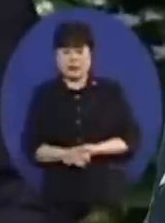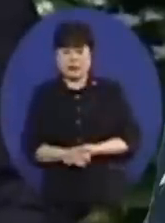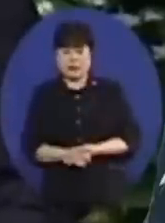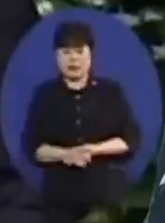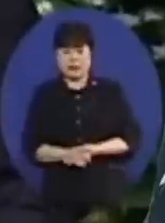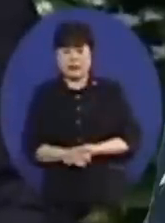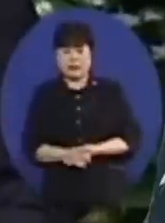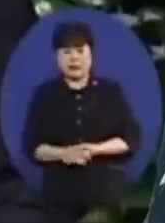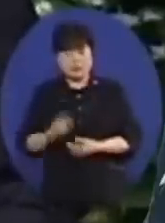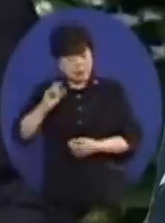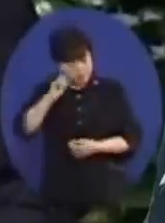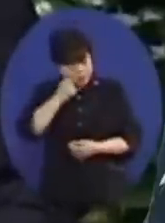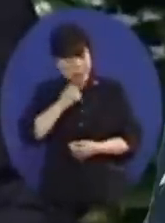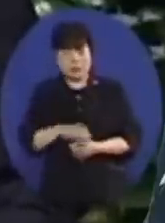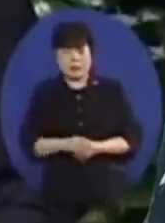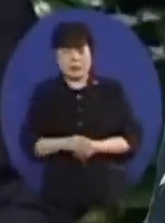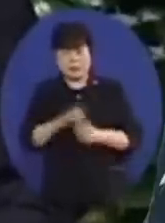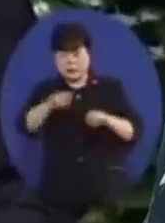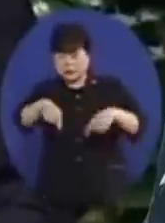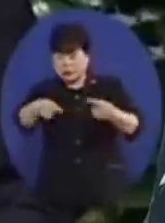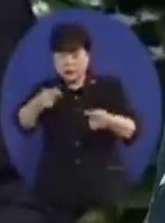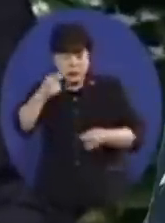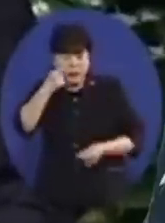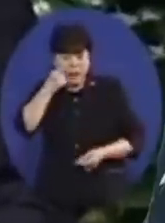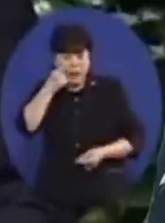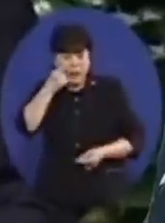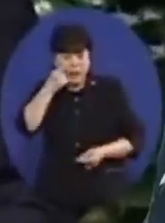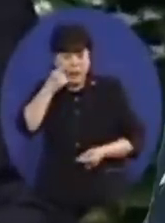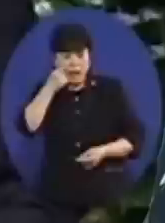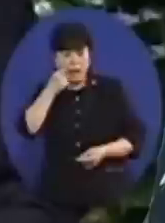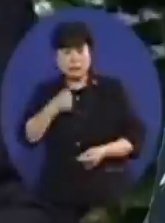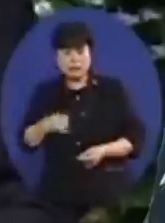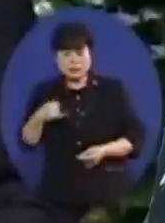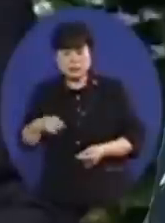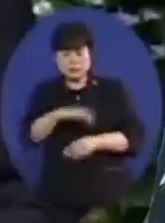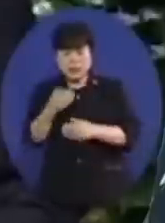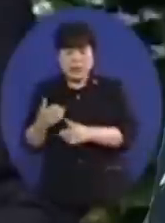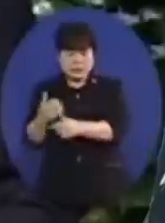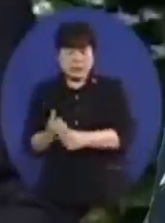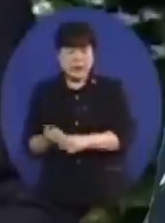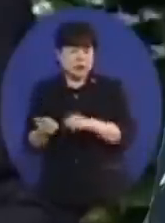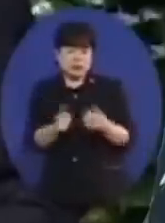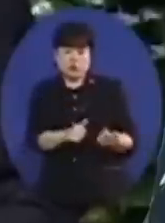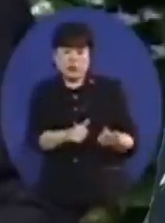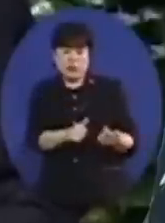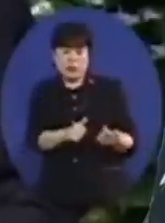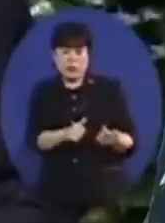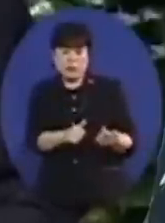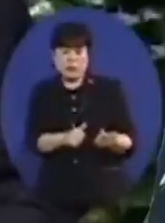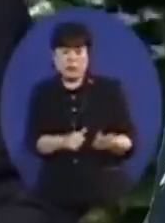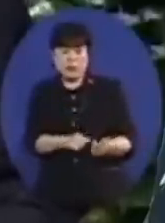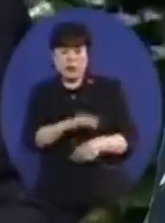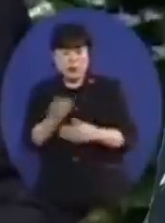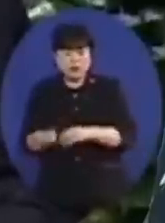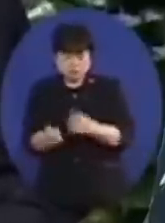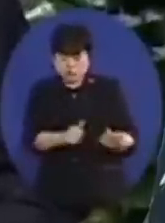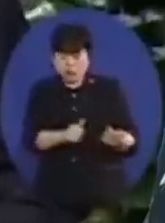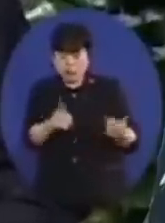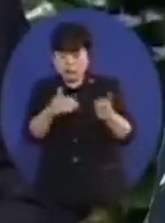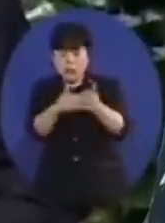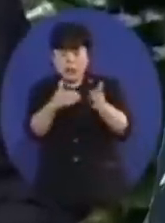의림도 없다 우리 들어가면 우리의 사랑하는 자녀들이 다 사로잡힐 것이고 우리는 칼날에 죽을